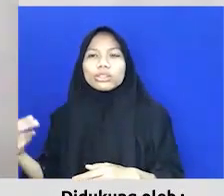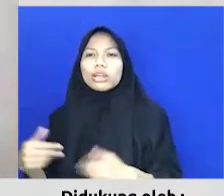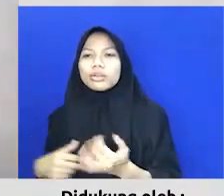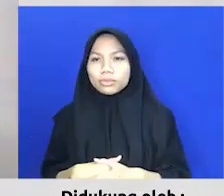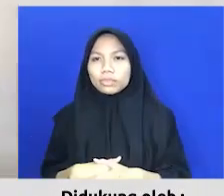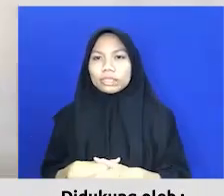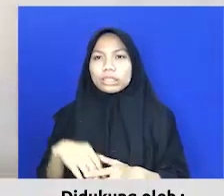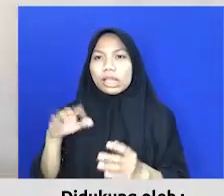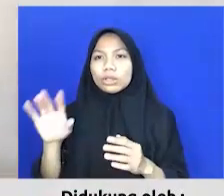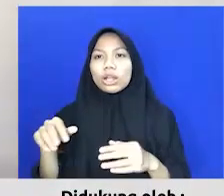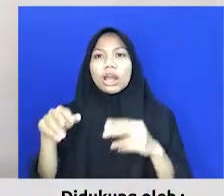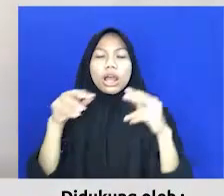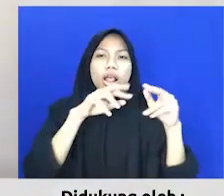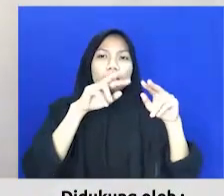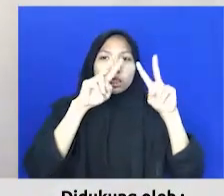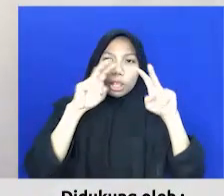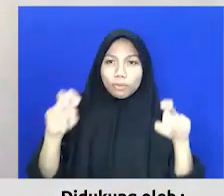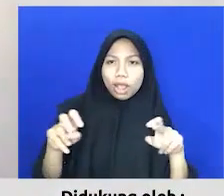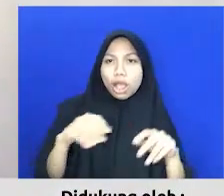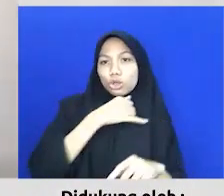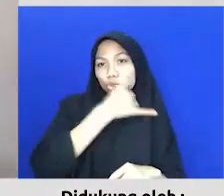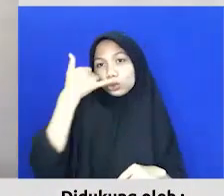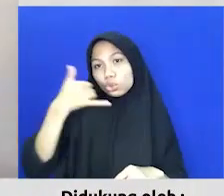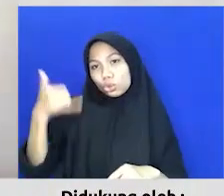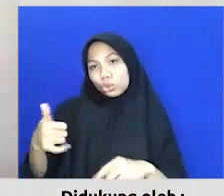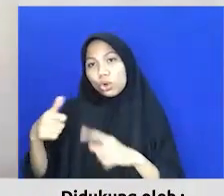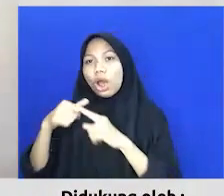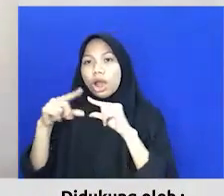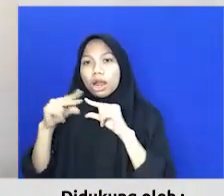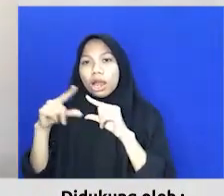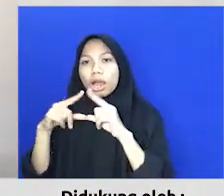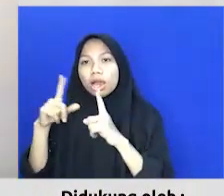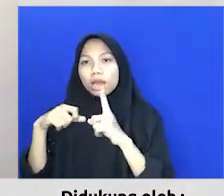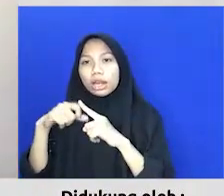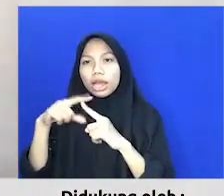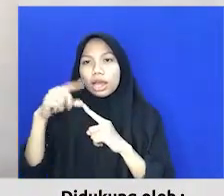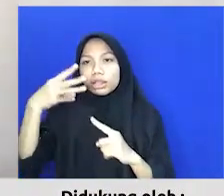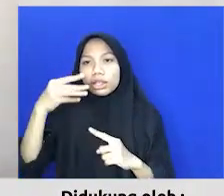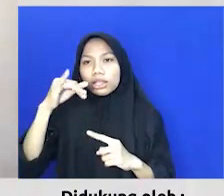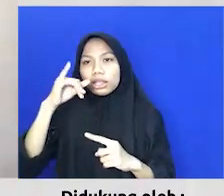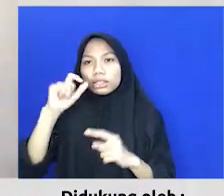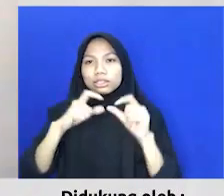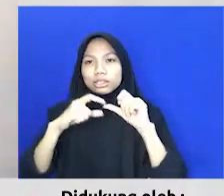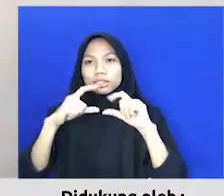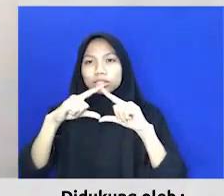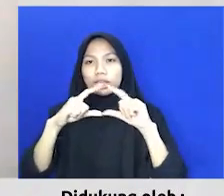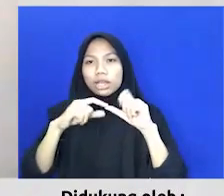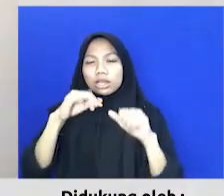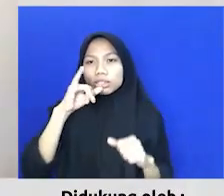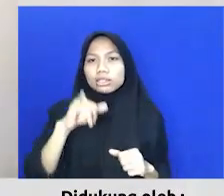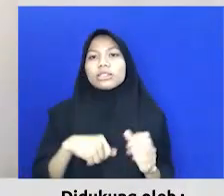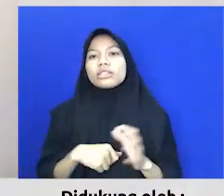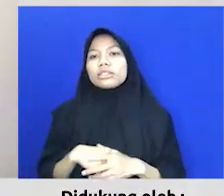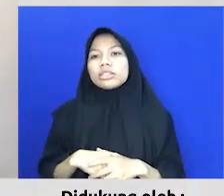pertama kali menonton. Jadi penonton seperti biasa punya aksesnya, Pak,